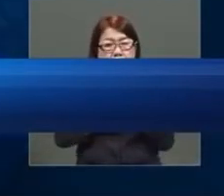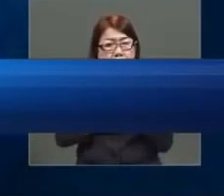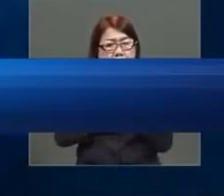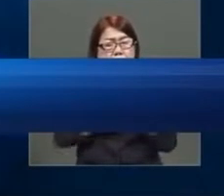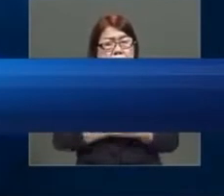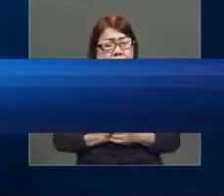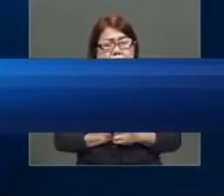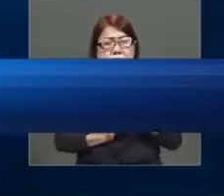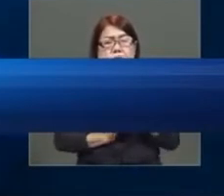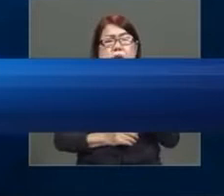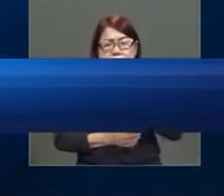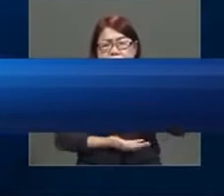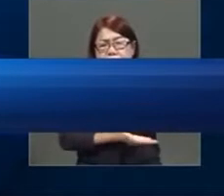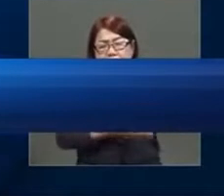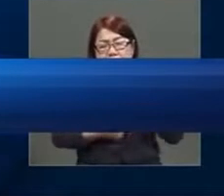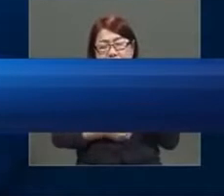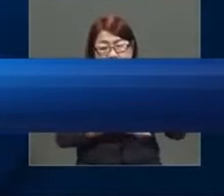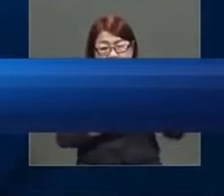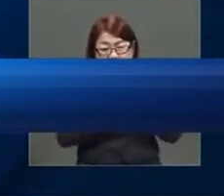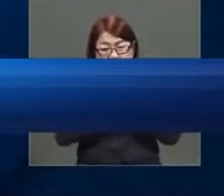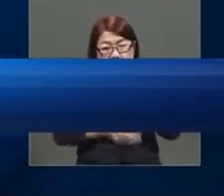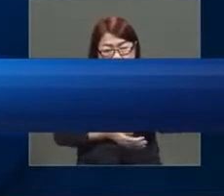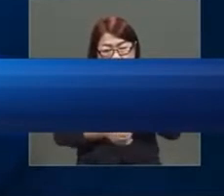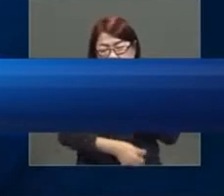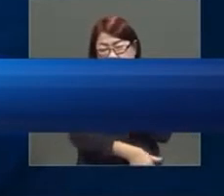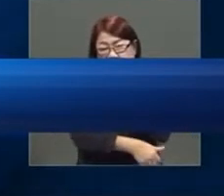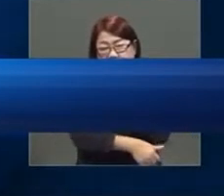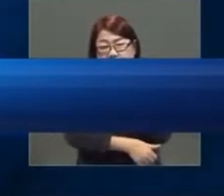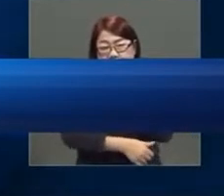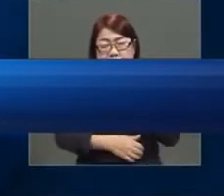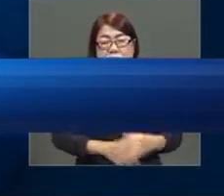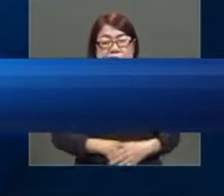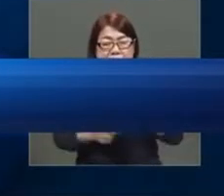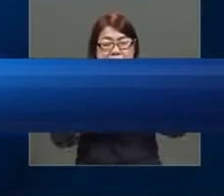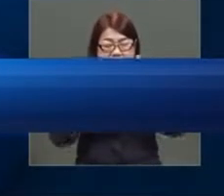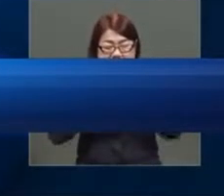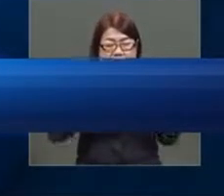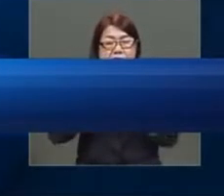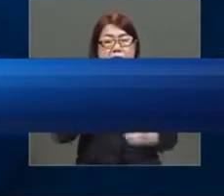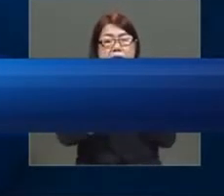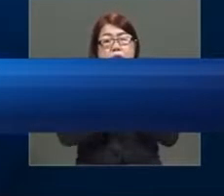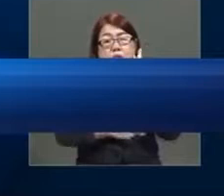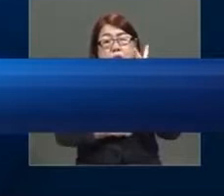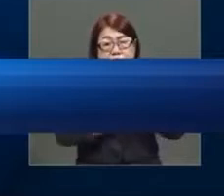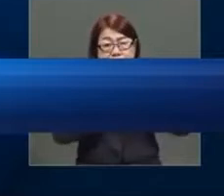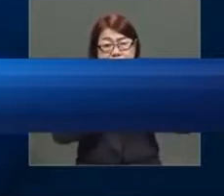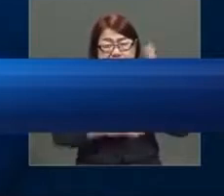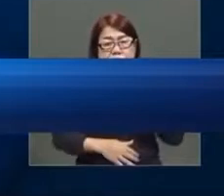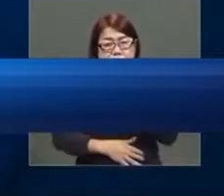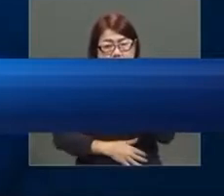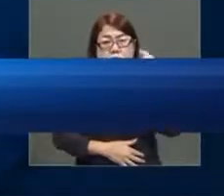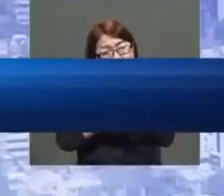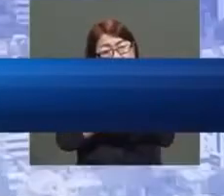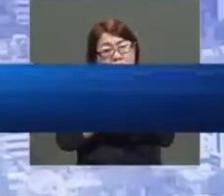หลอดเลือดโรคอ้วนและประชาชนในจังหวัดเสียงนะคะซึ่งวันนี้ก็มีการเปิดเผยมาแล้วว่าจะมี 13จังหวัด